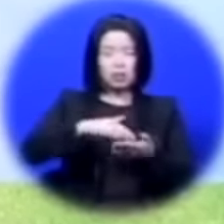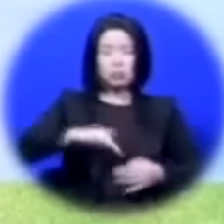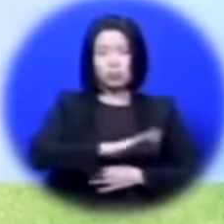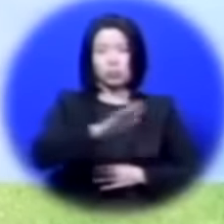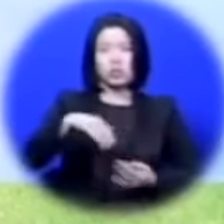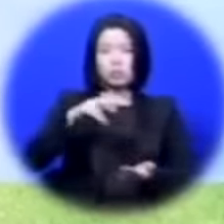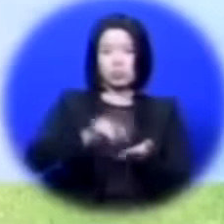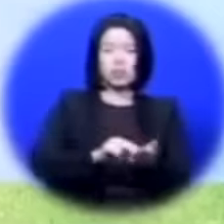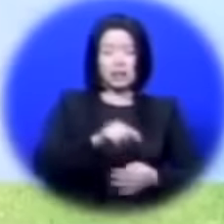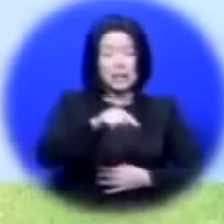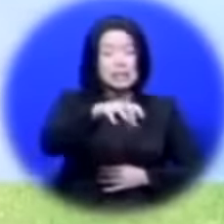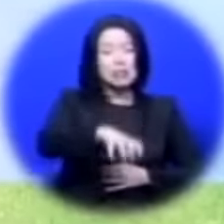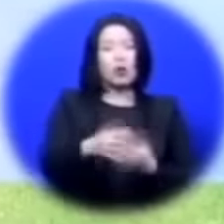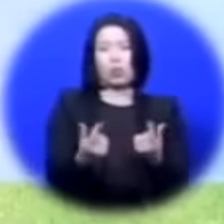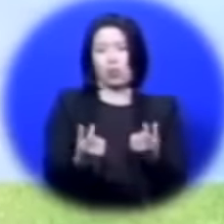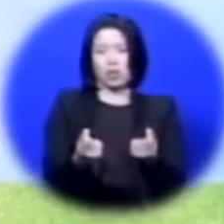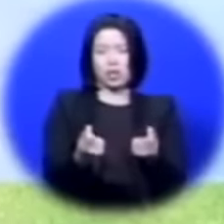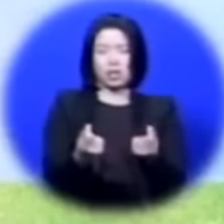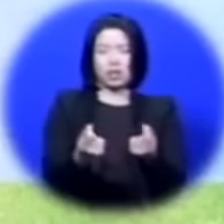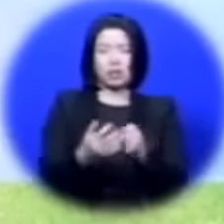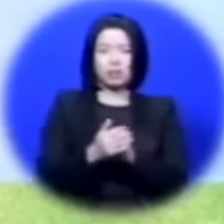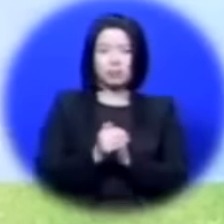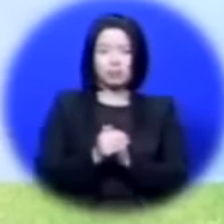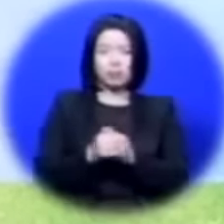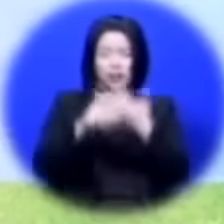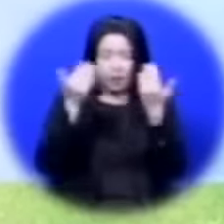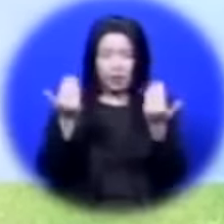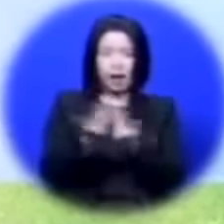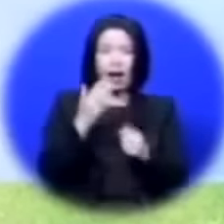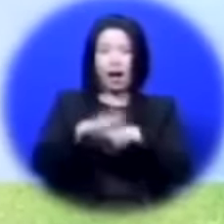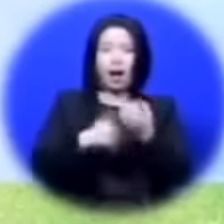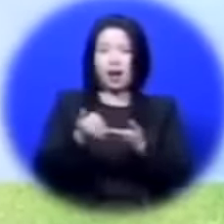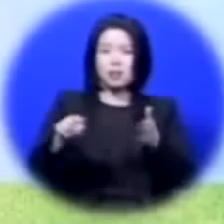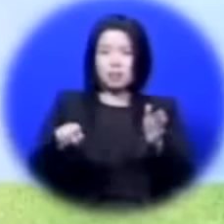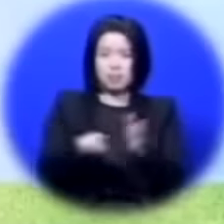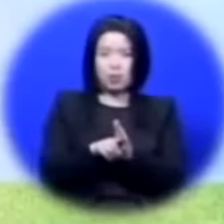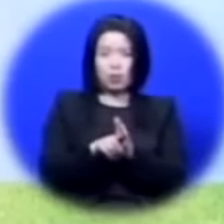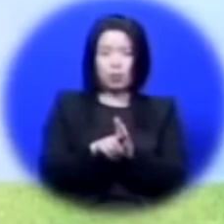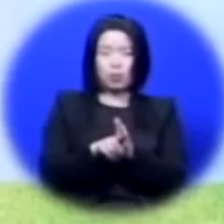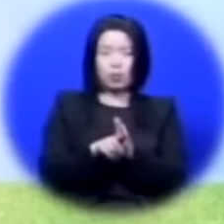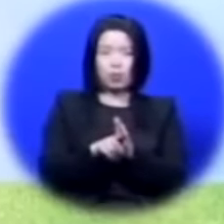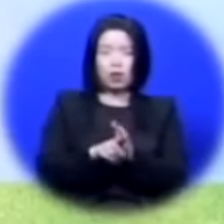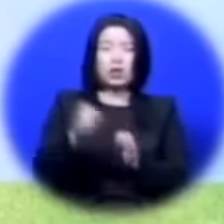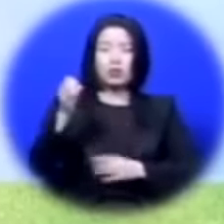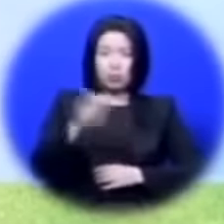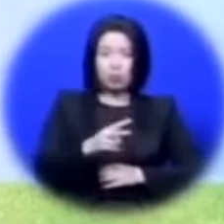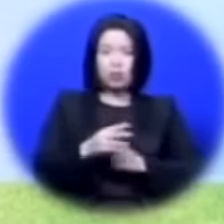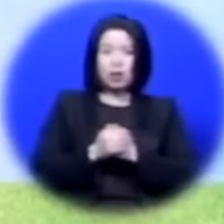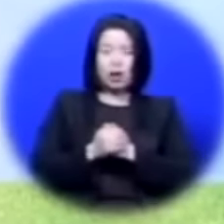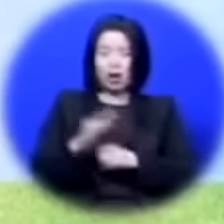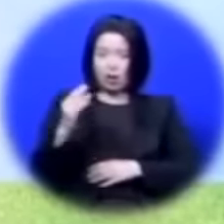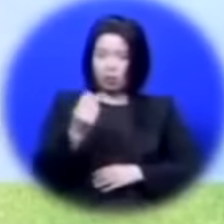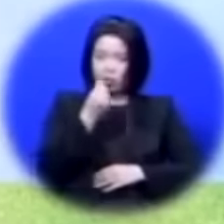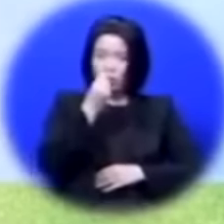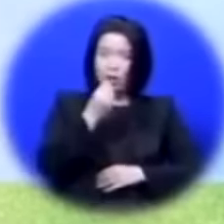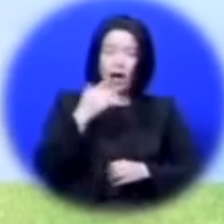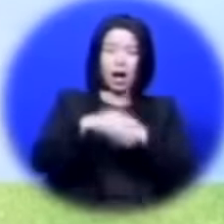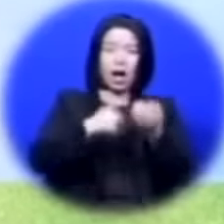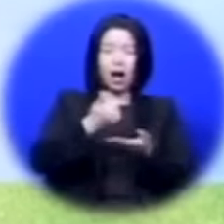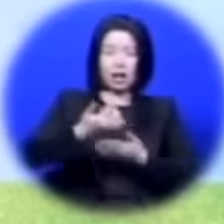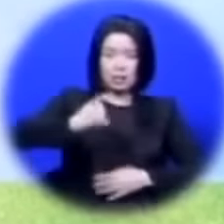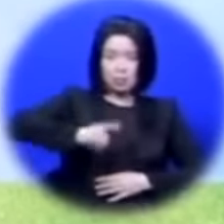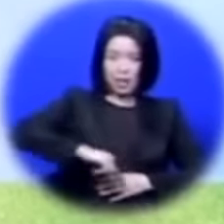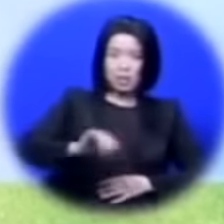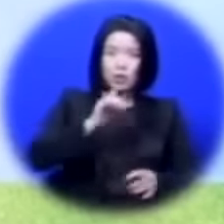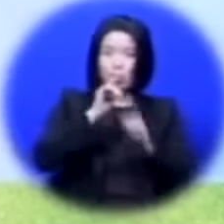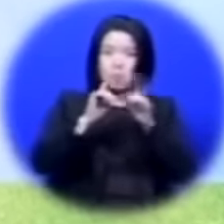문제가 바로 여기에 있어요 다 하나님을 믿고 그리고 거룩한 하나님의 자녀라고